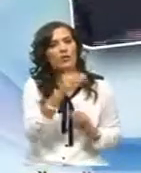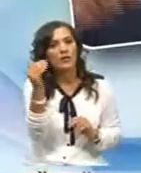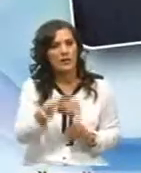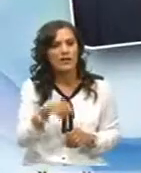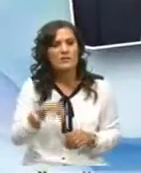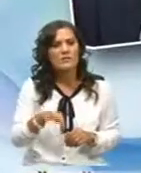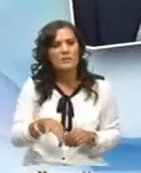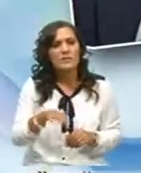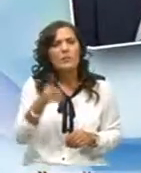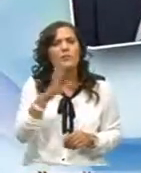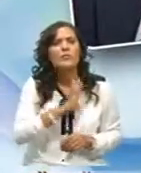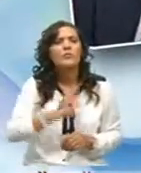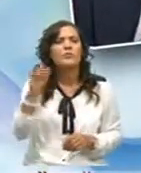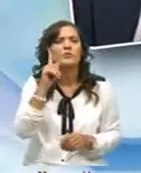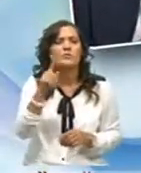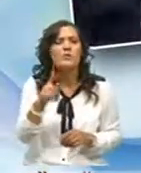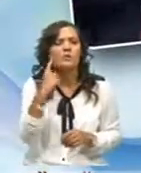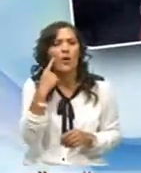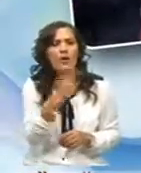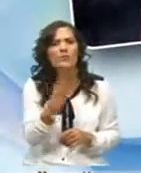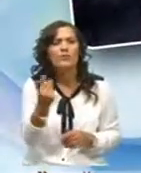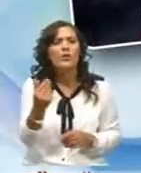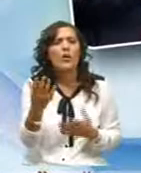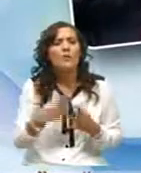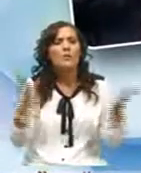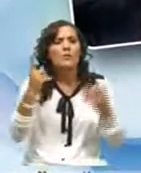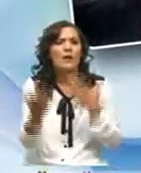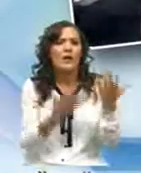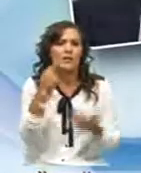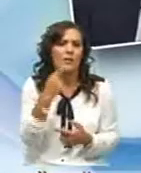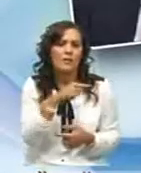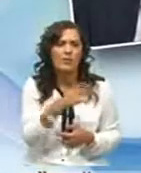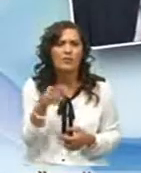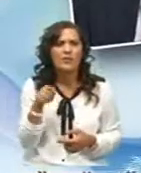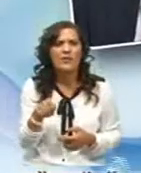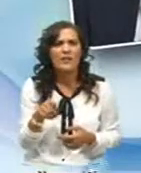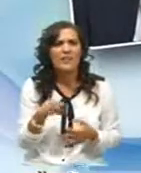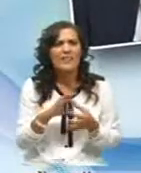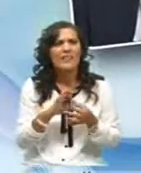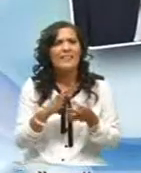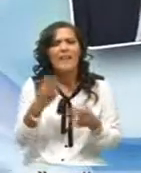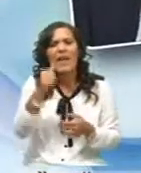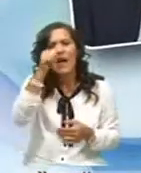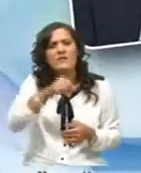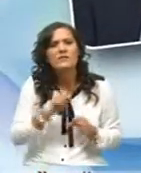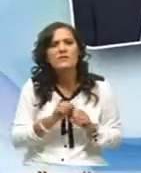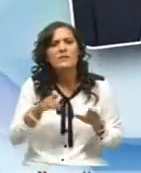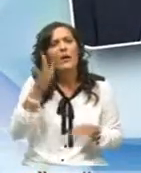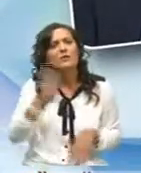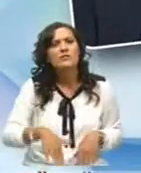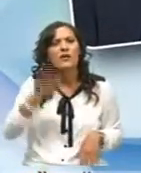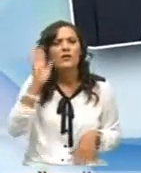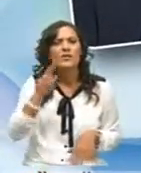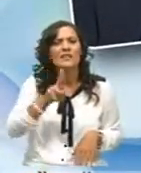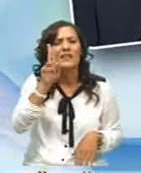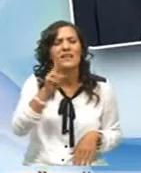işte burada galiba bu iki üç müthiş bir okuyucu ve mide ne gazı savunuyor Burada burada aşağıya